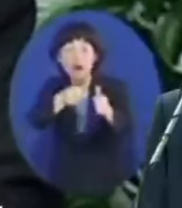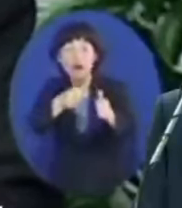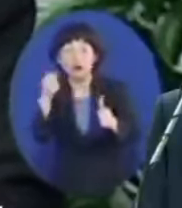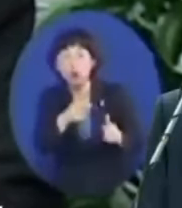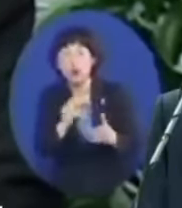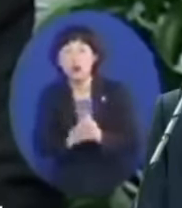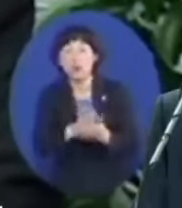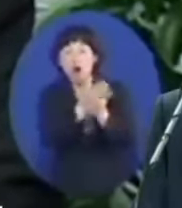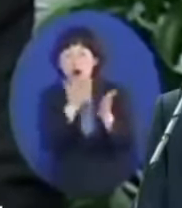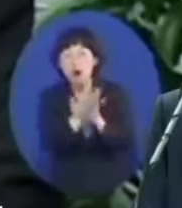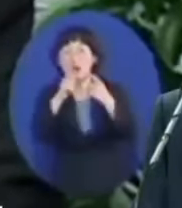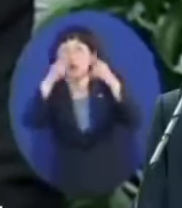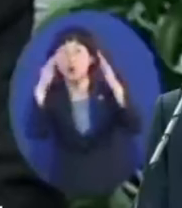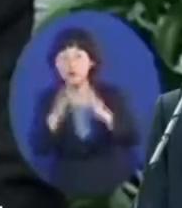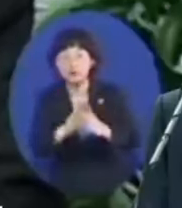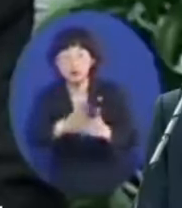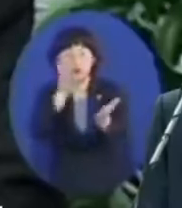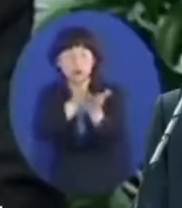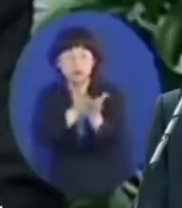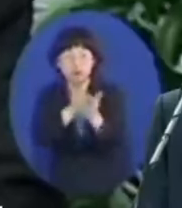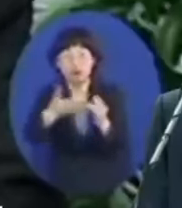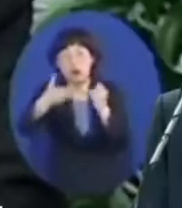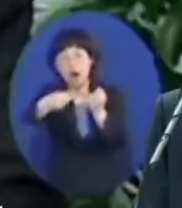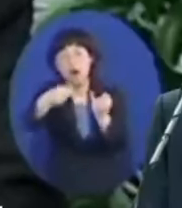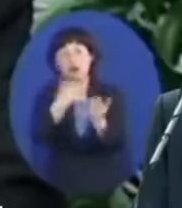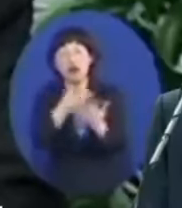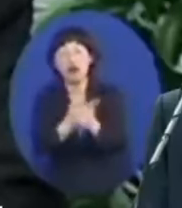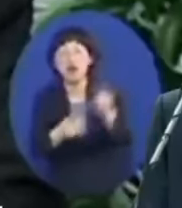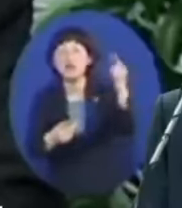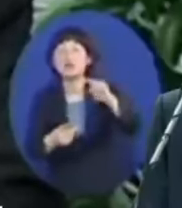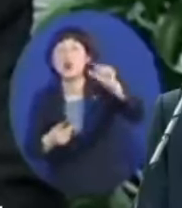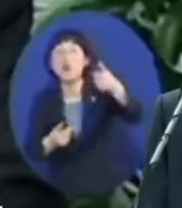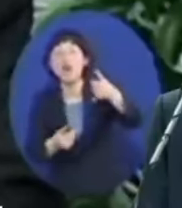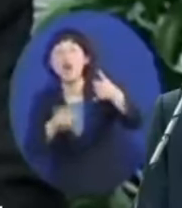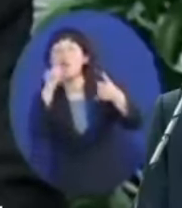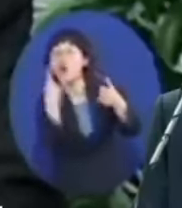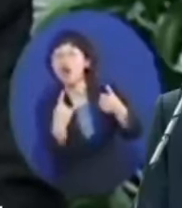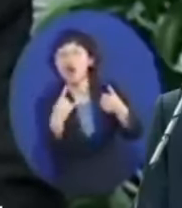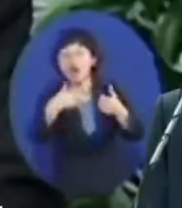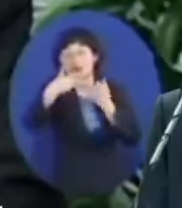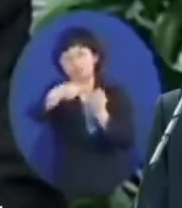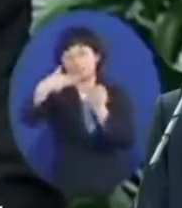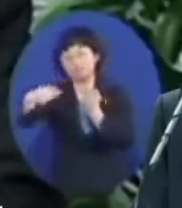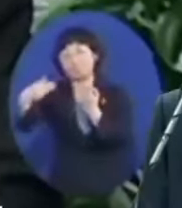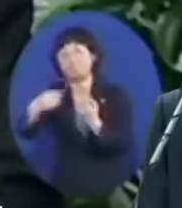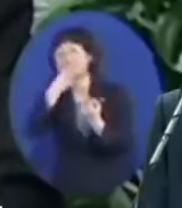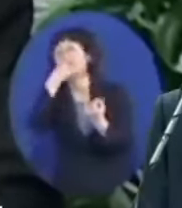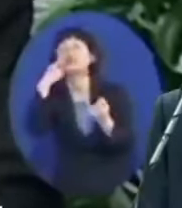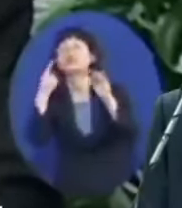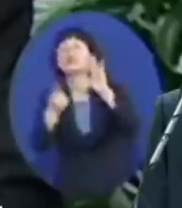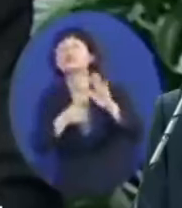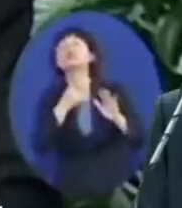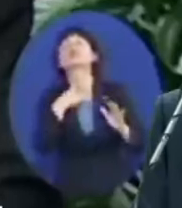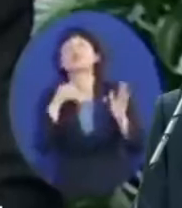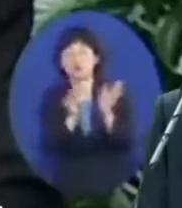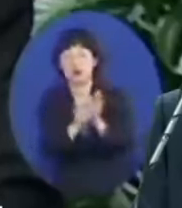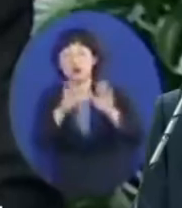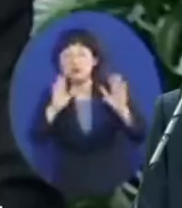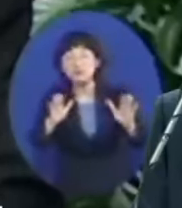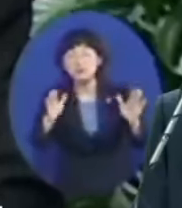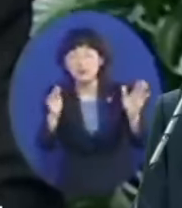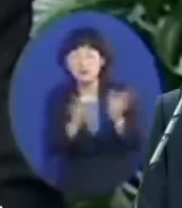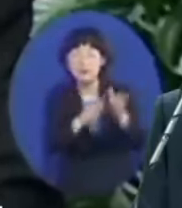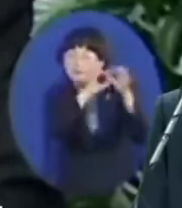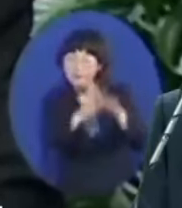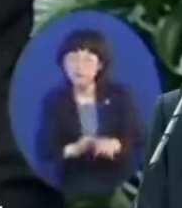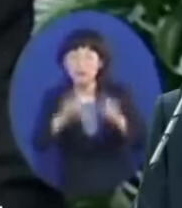교회에서 강연해달라고 해서 1,500회 이상의 국내 집회에 간증을 했었습니다. 송명희 씨는 오늘날도 늘 밝게